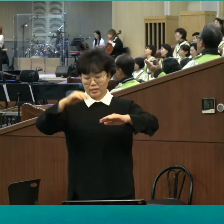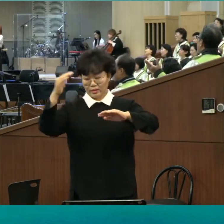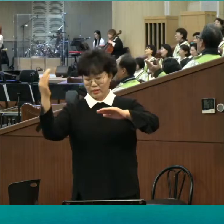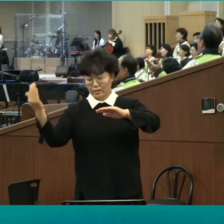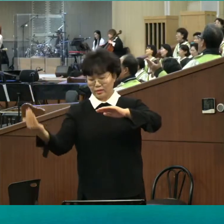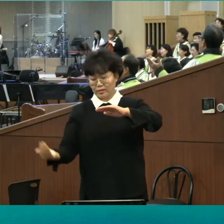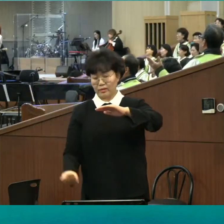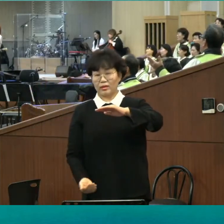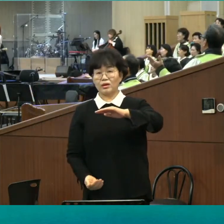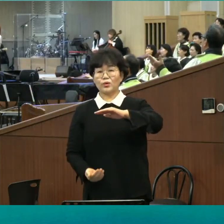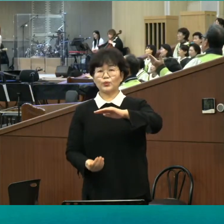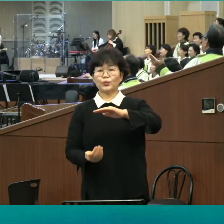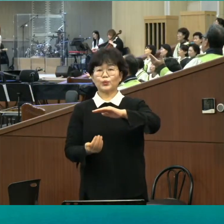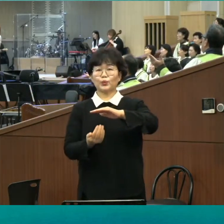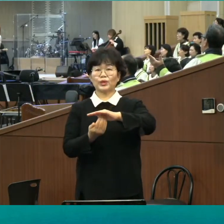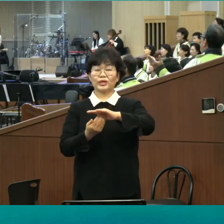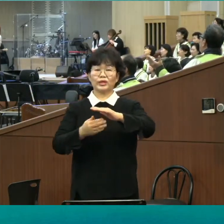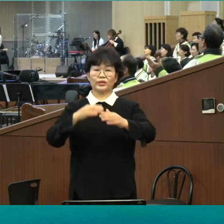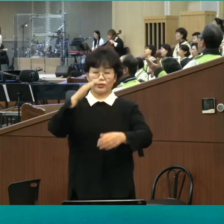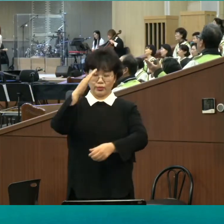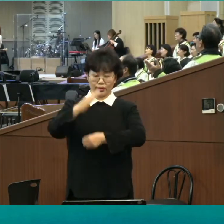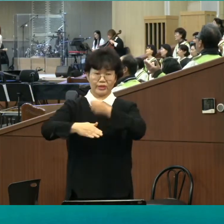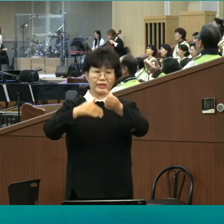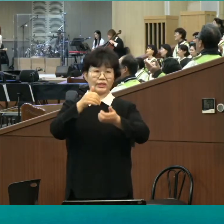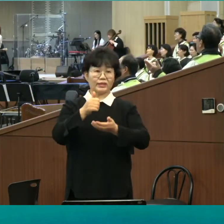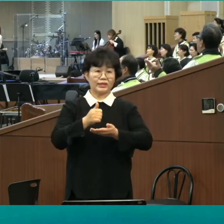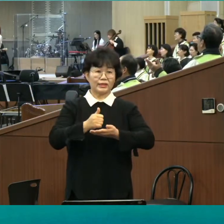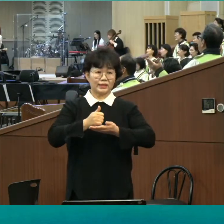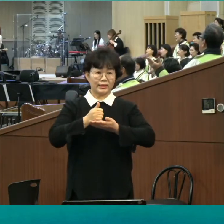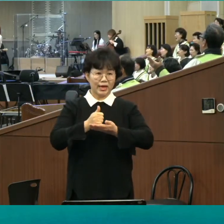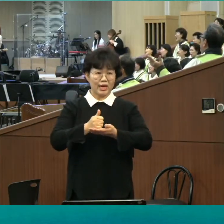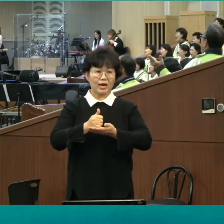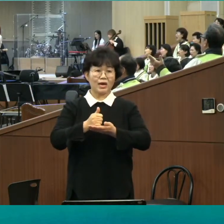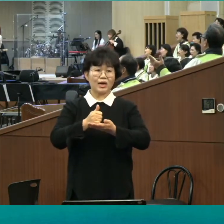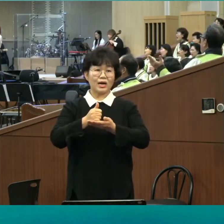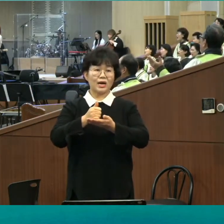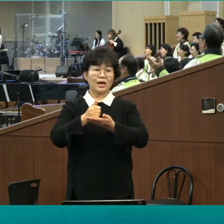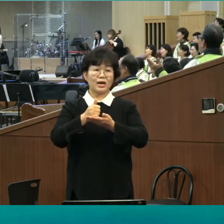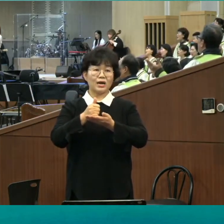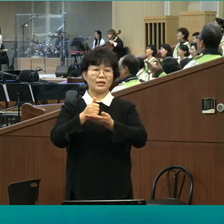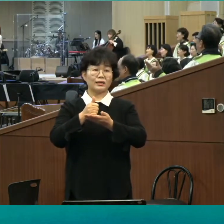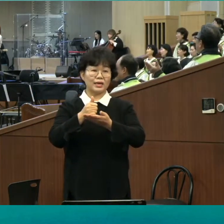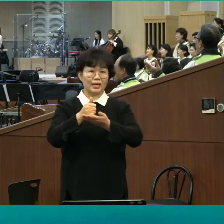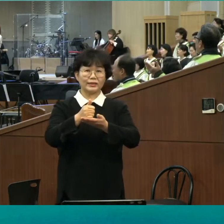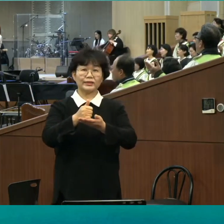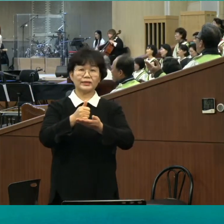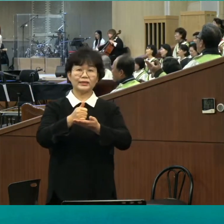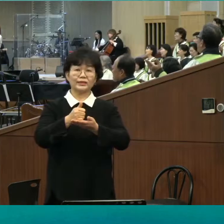더욱 이루시는